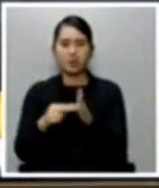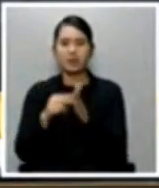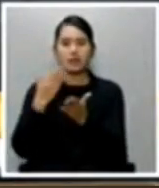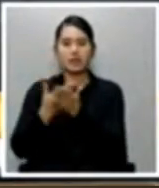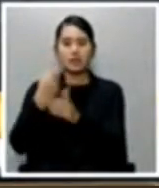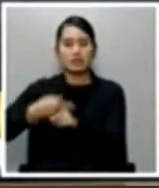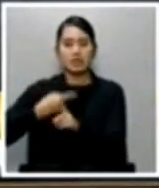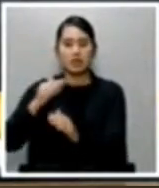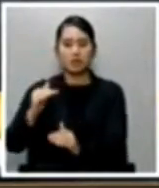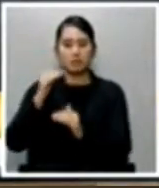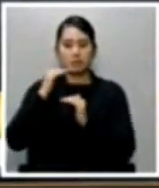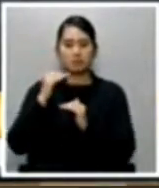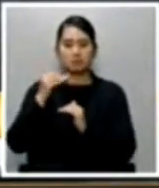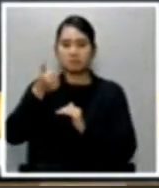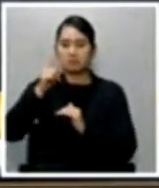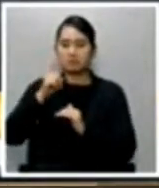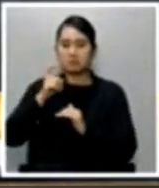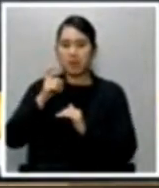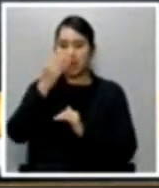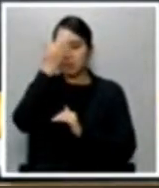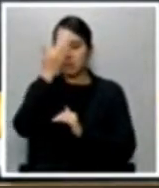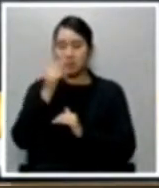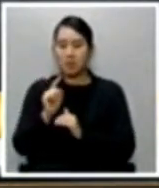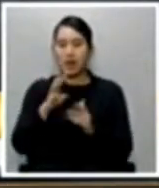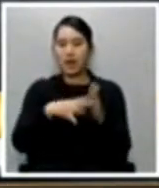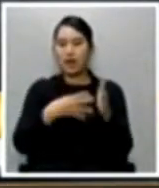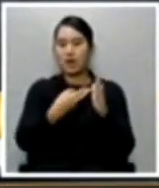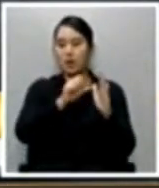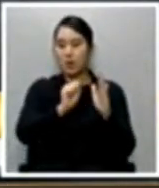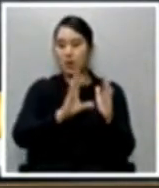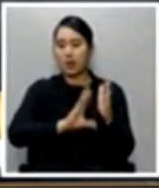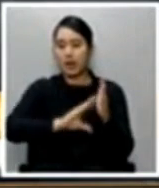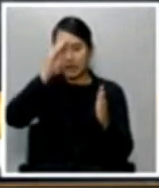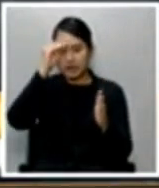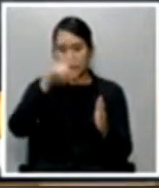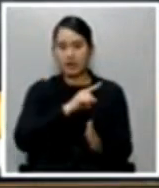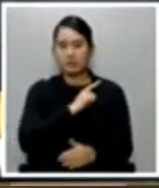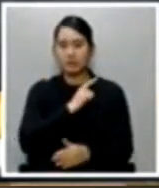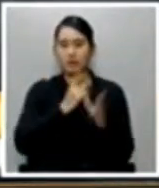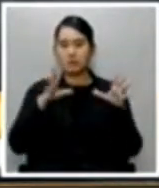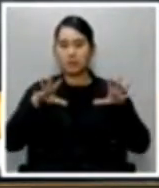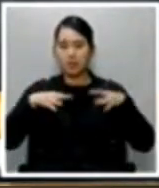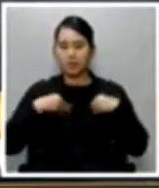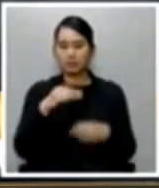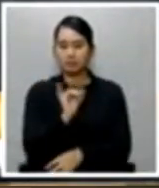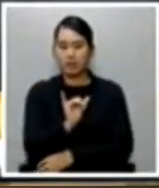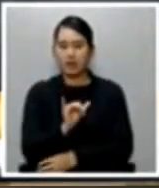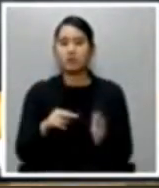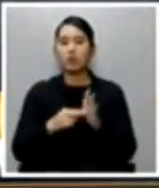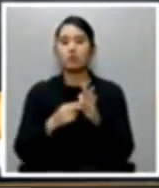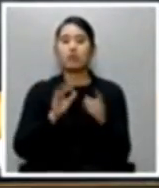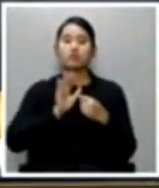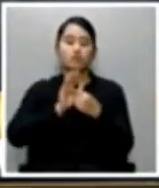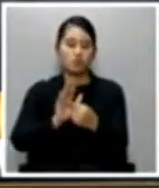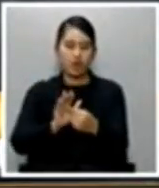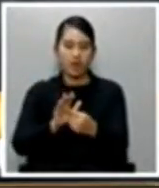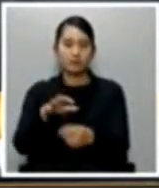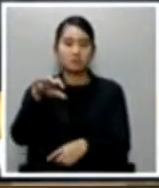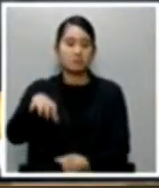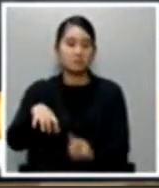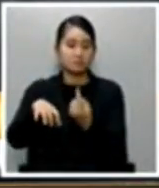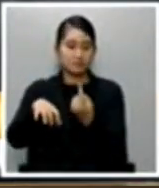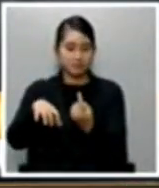งเงินเดือนให้เพราะว่าหลักสูตรนี้สกอยังไม่ได้เห็นชอบนะครับอันนี้คือตัวอย่างของมาเลย์แห่งที่หนึ่